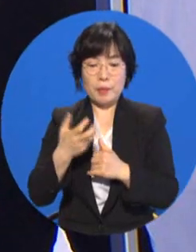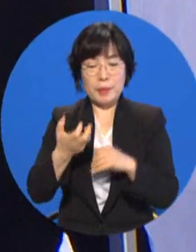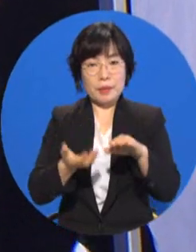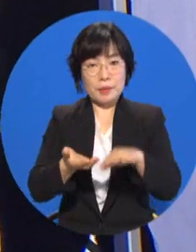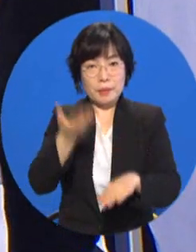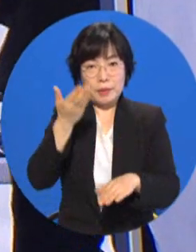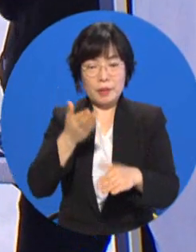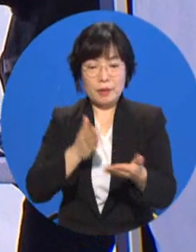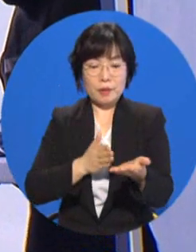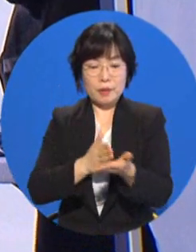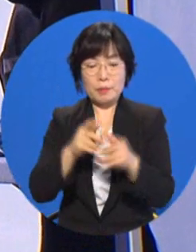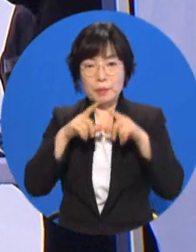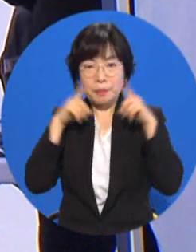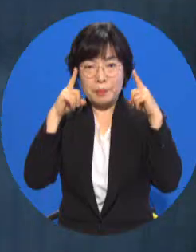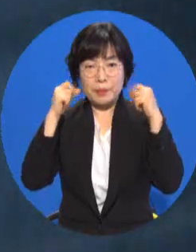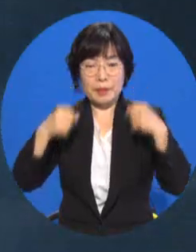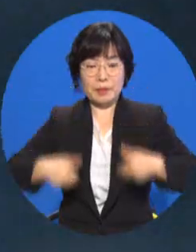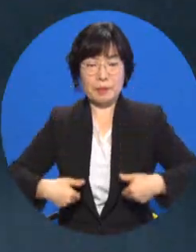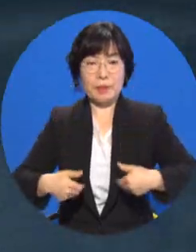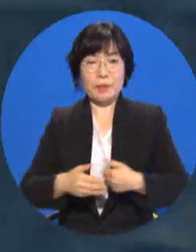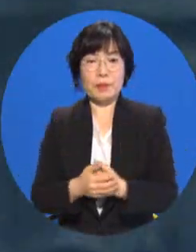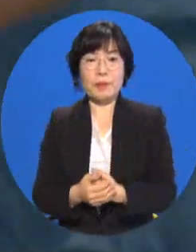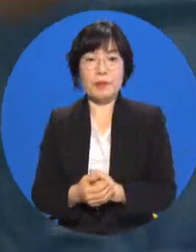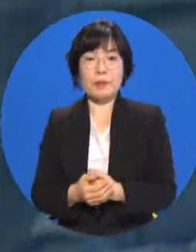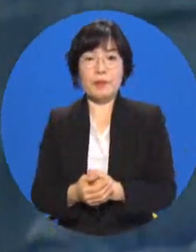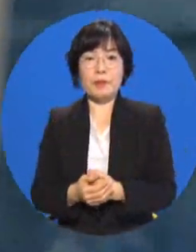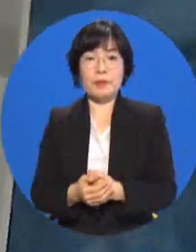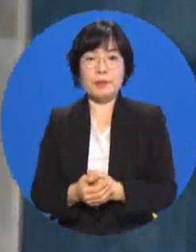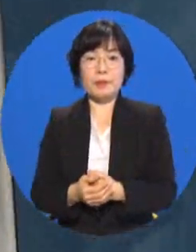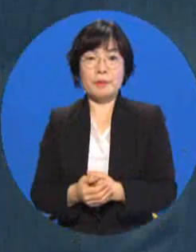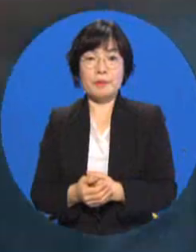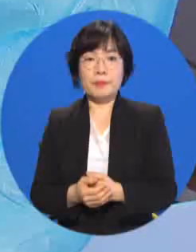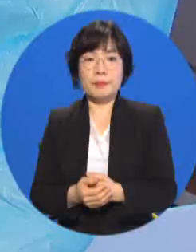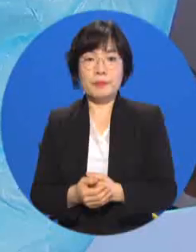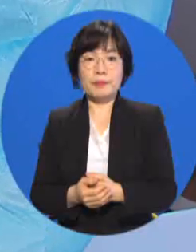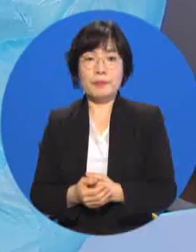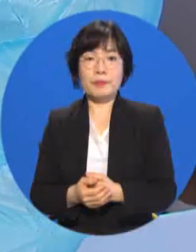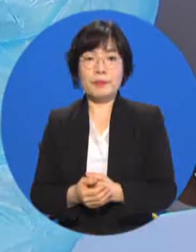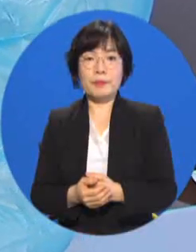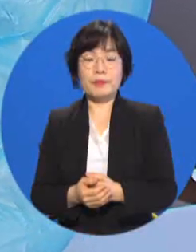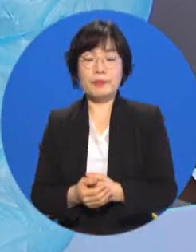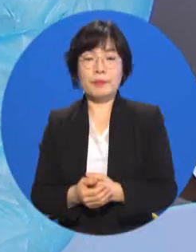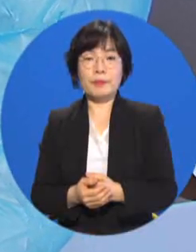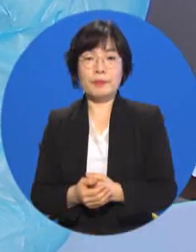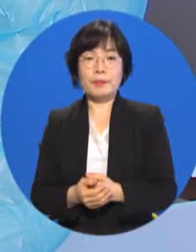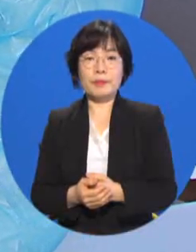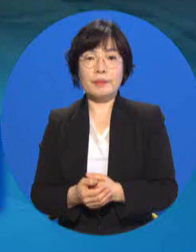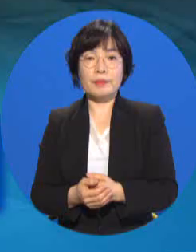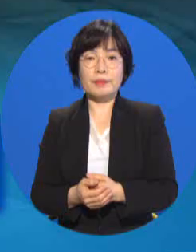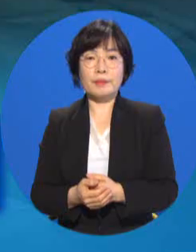이상인 보건용 마스크를 착용할 것을 권고하고 있습니다. MBC 뉴스 조희원입니다.